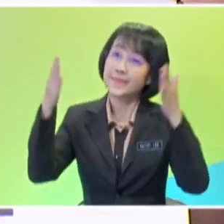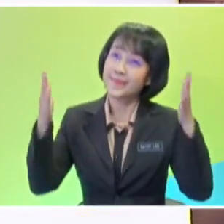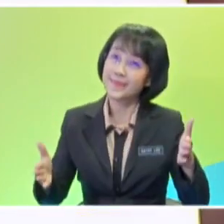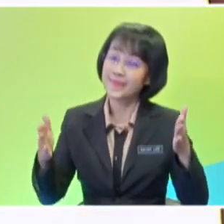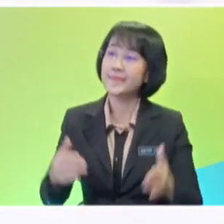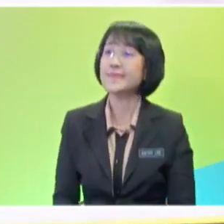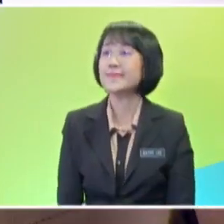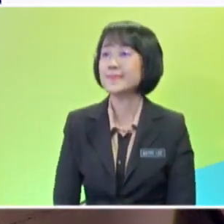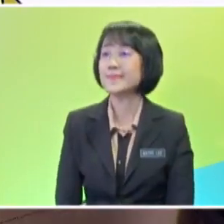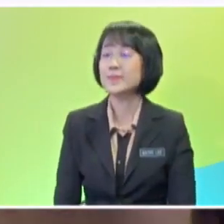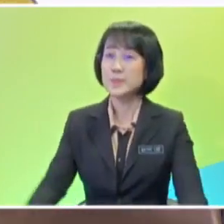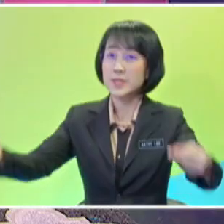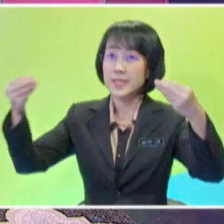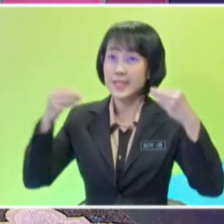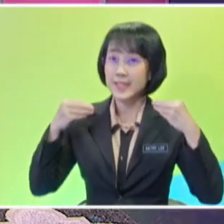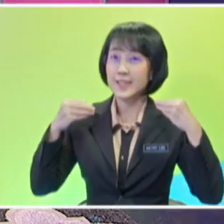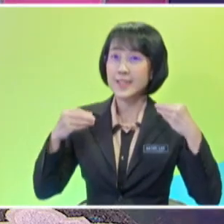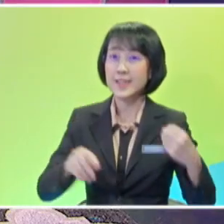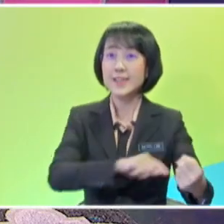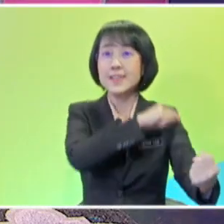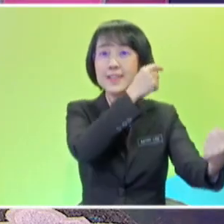untuk memberi kita tenaga